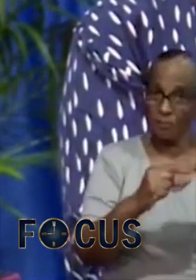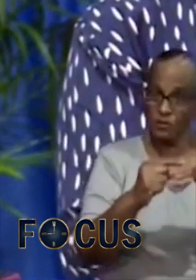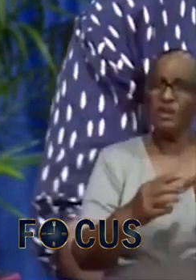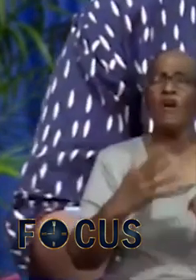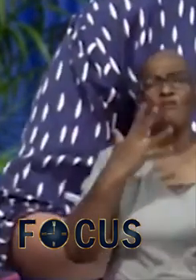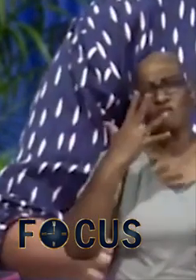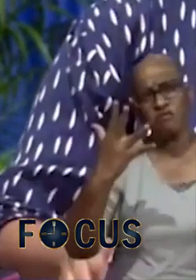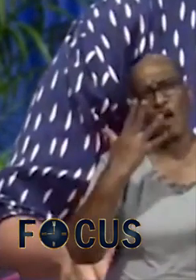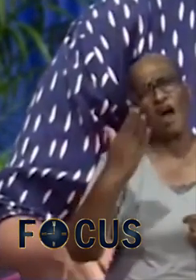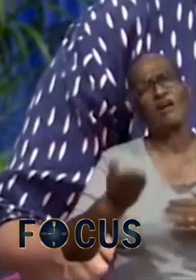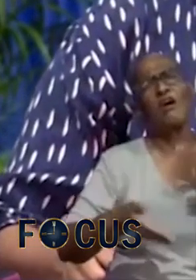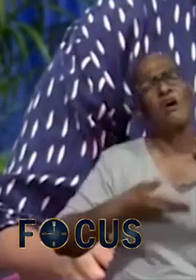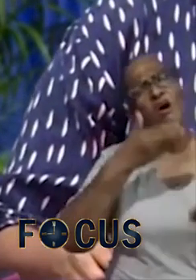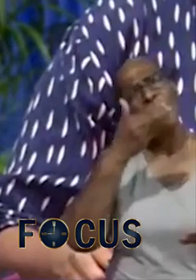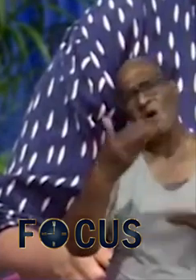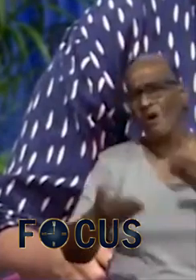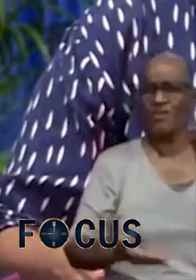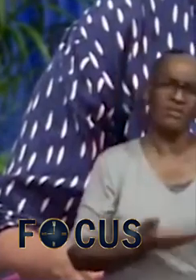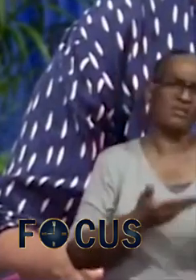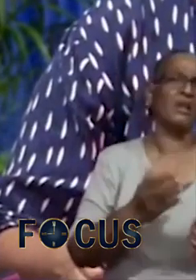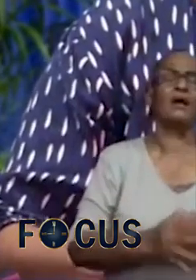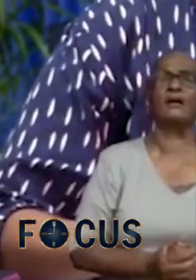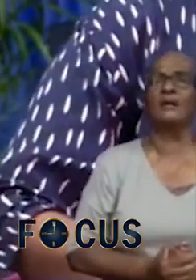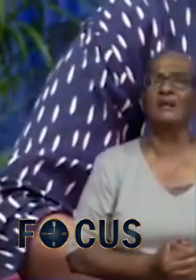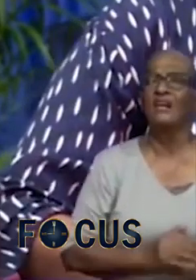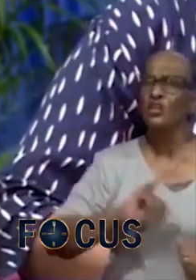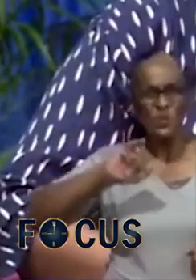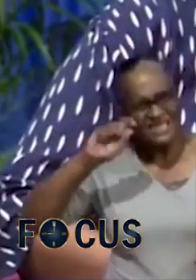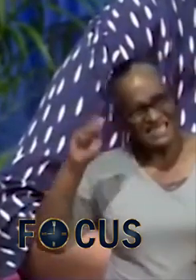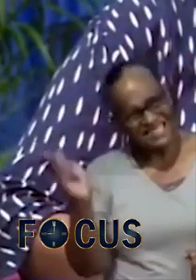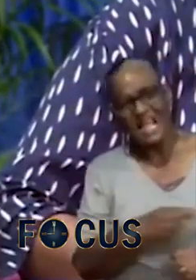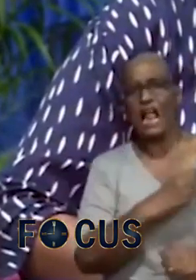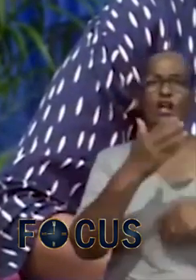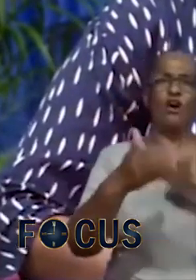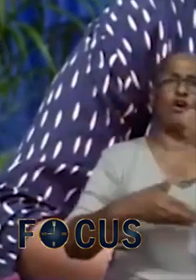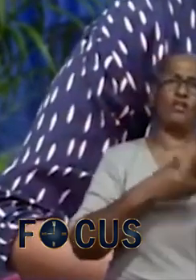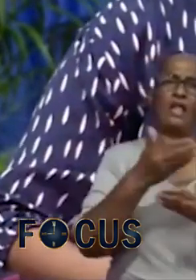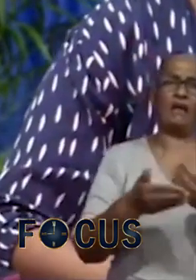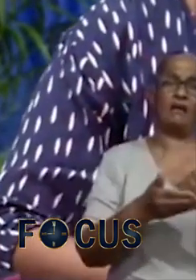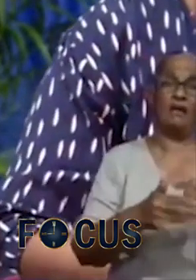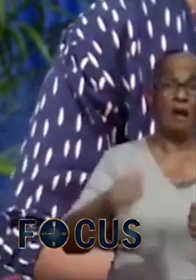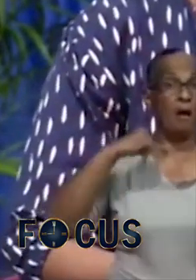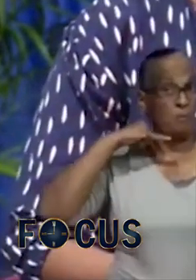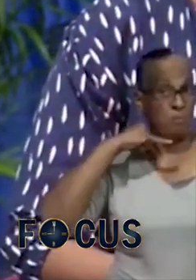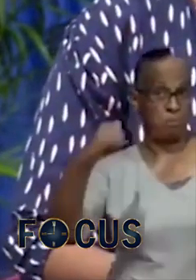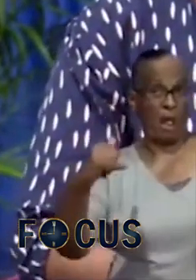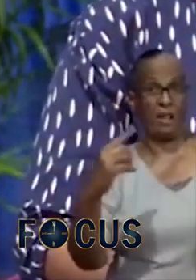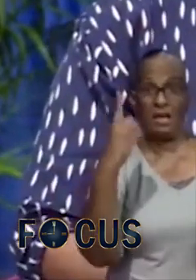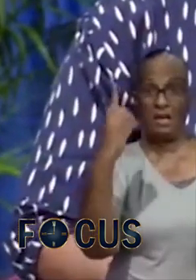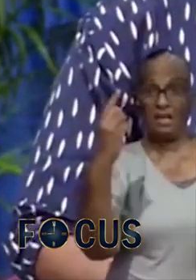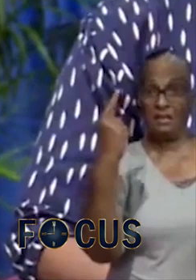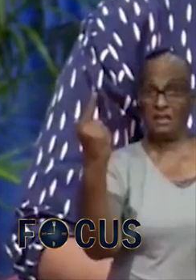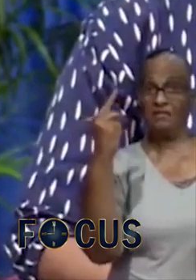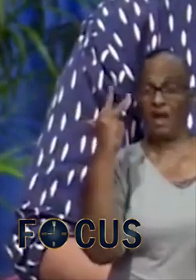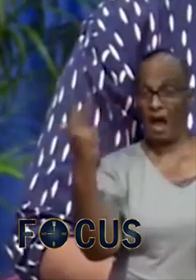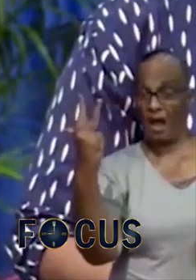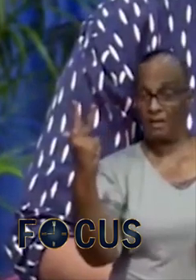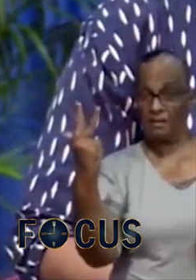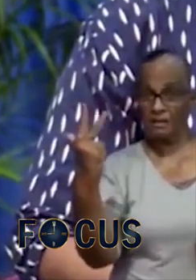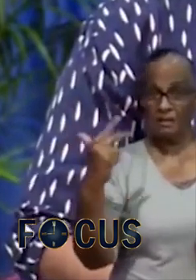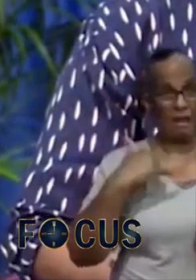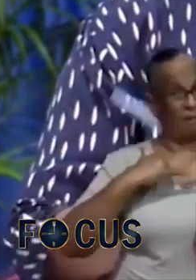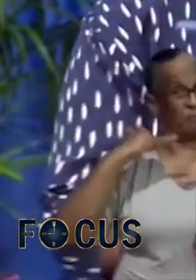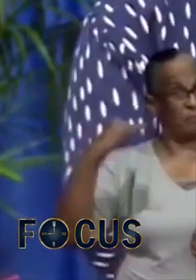wij ook vaker uitgelegd. Ik zal proberen om het nu weer in een notendop te doen. Wanneer er wordt gebeld naar 178 met een